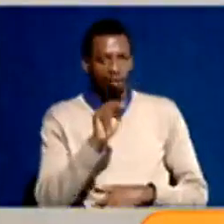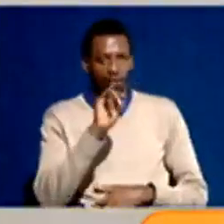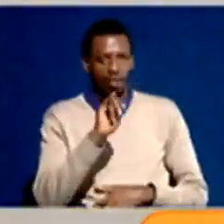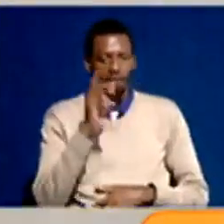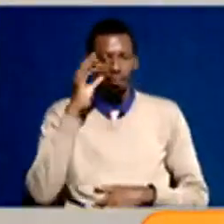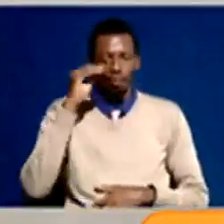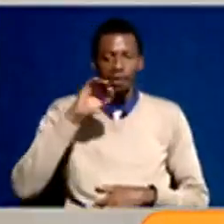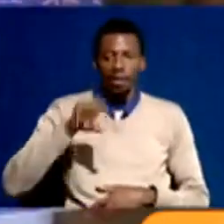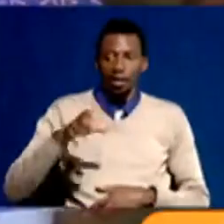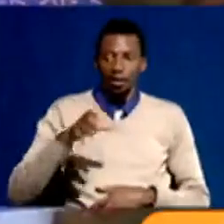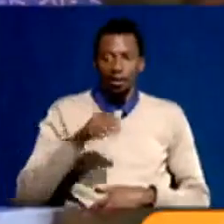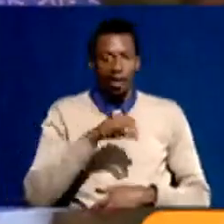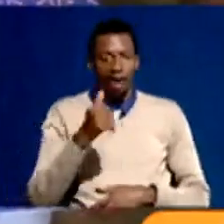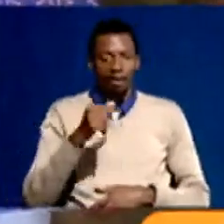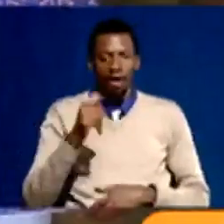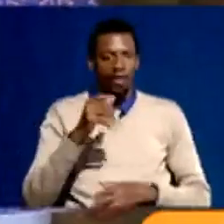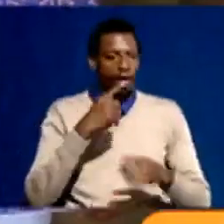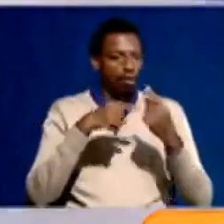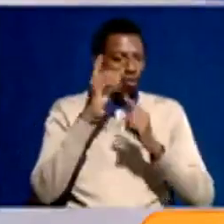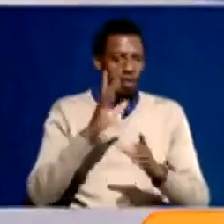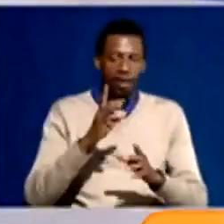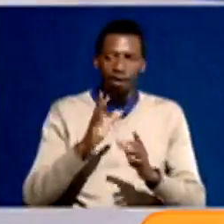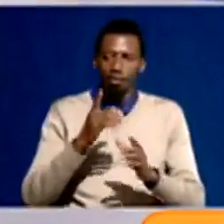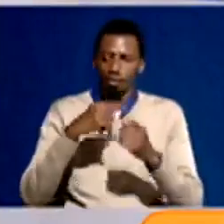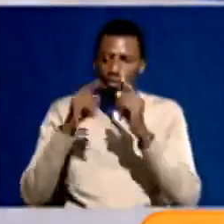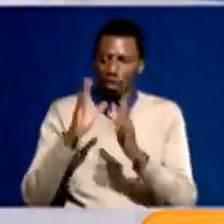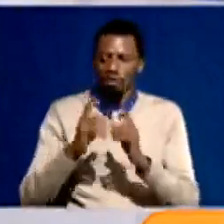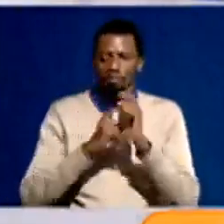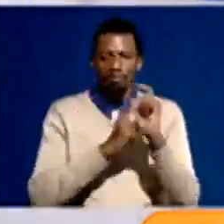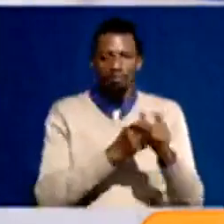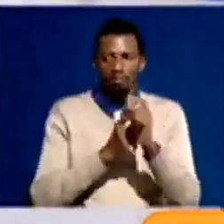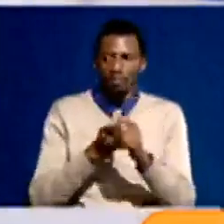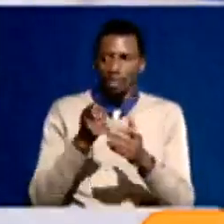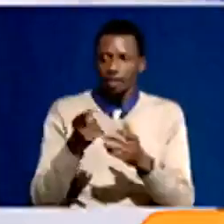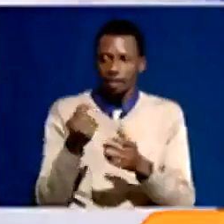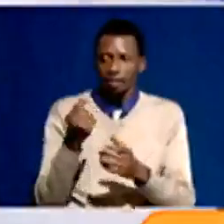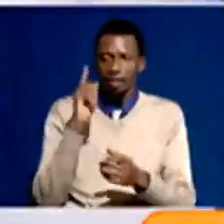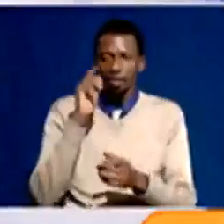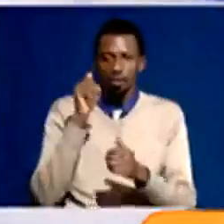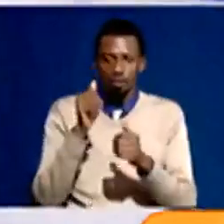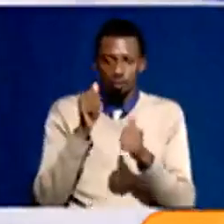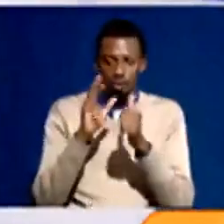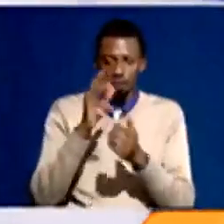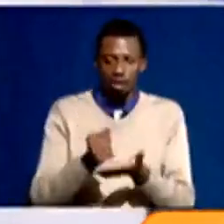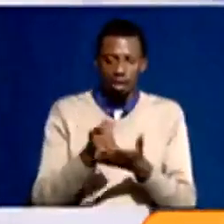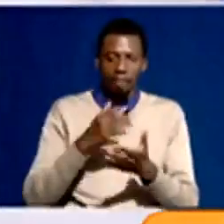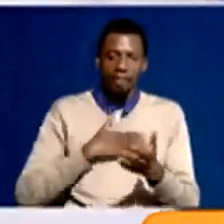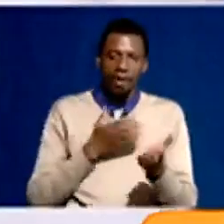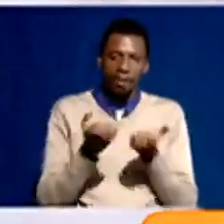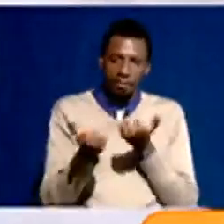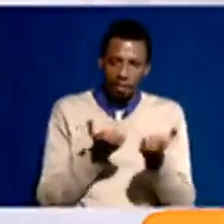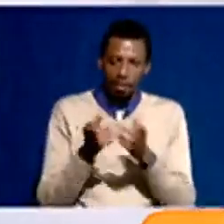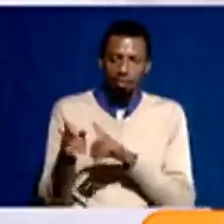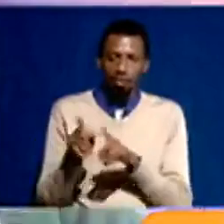walikotuzwa washindi wengine wa bonasi ya Super Jackpot. Hizi pesa zitanisaidia kwa biashara yangu na pia